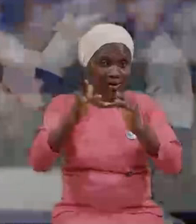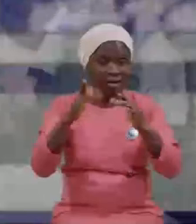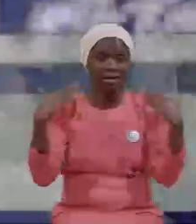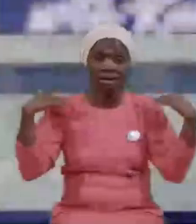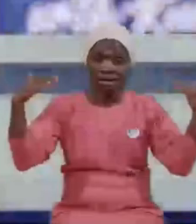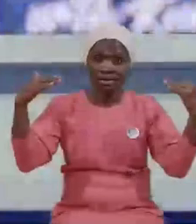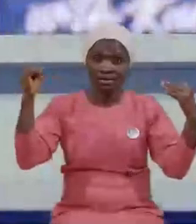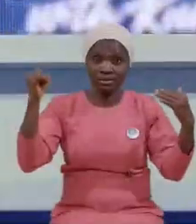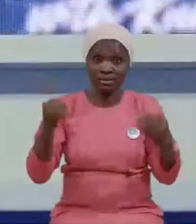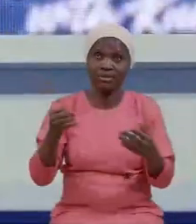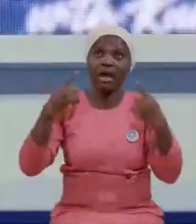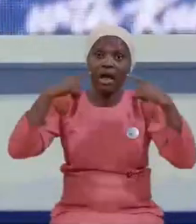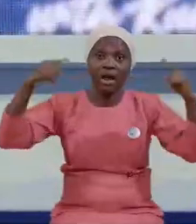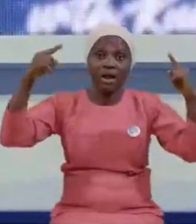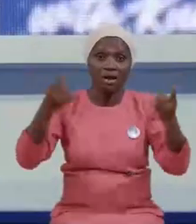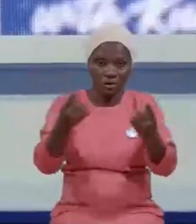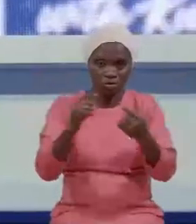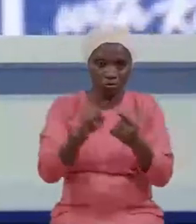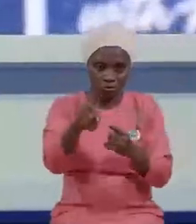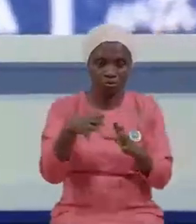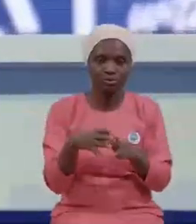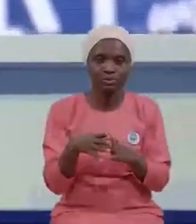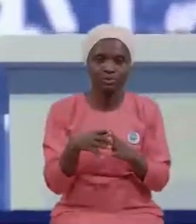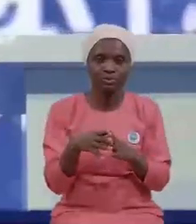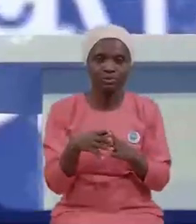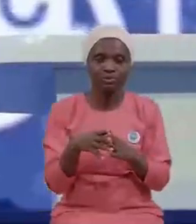L'annonce de l'ange te parvient,